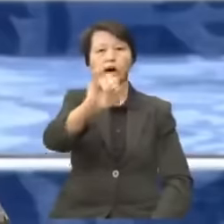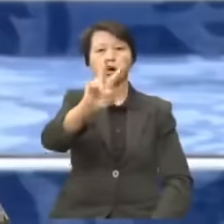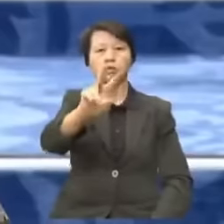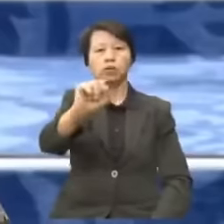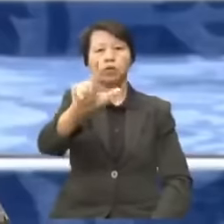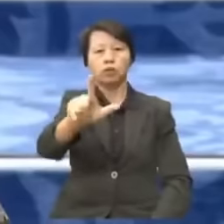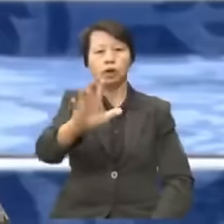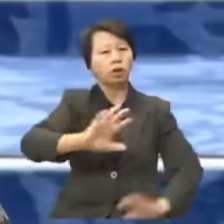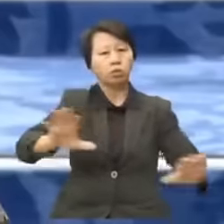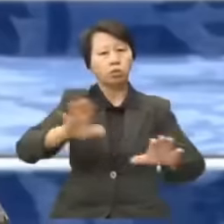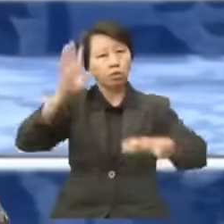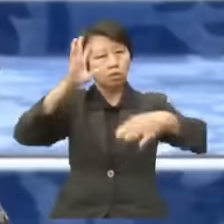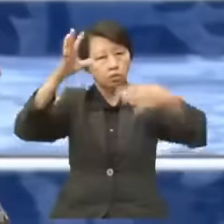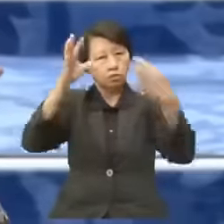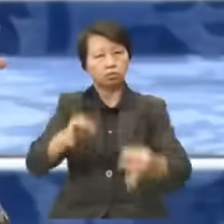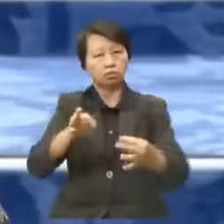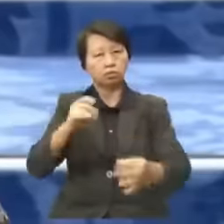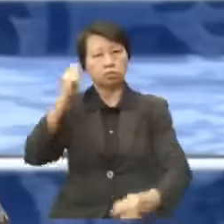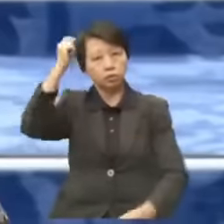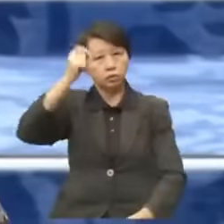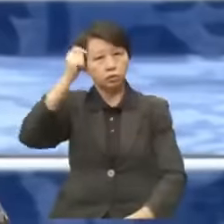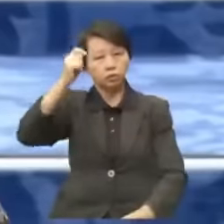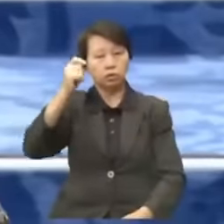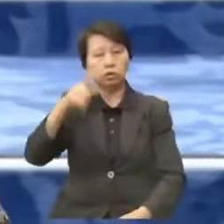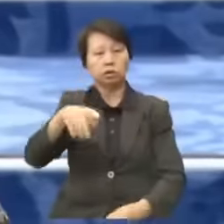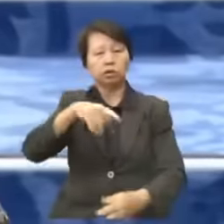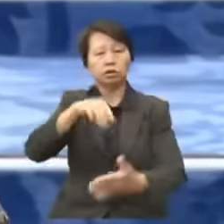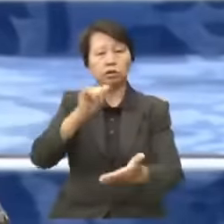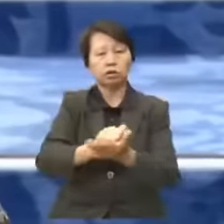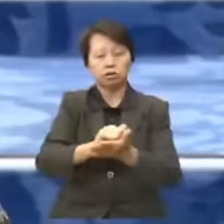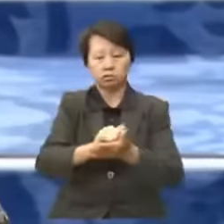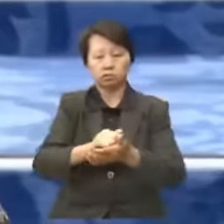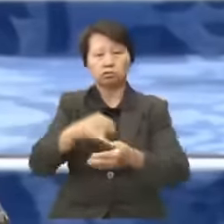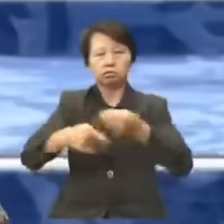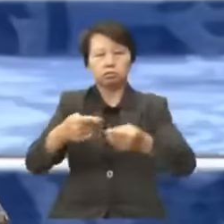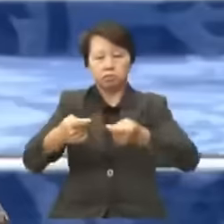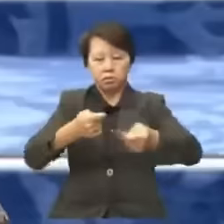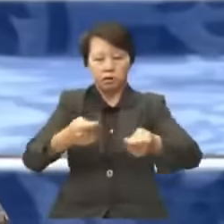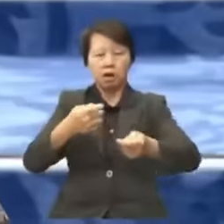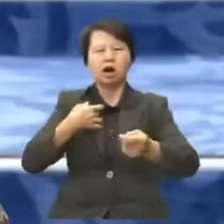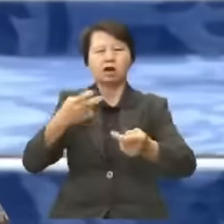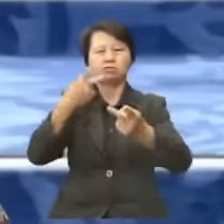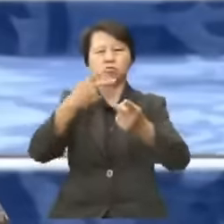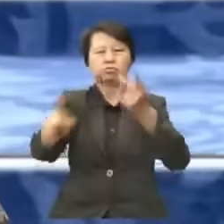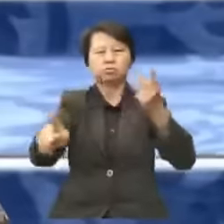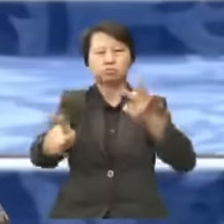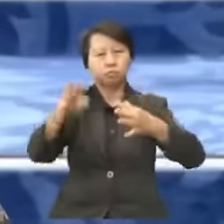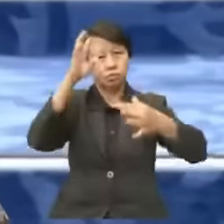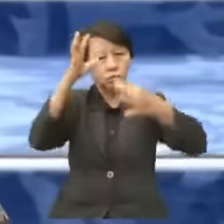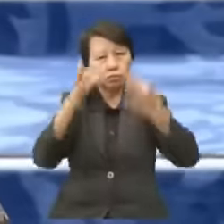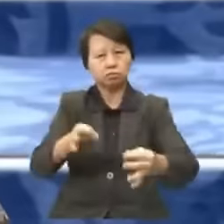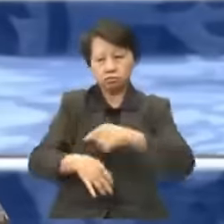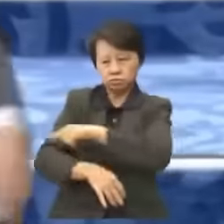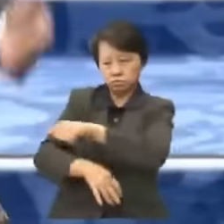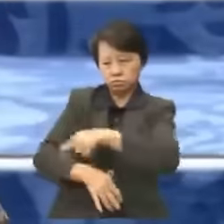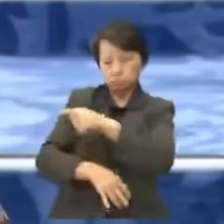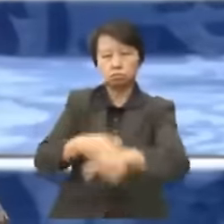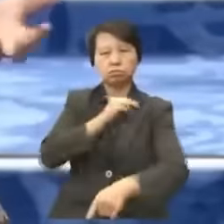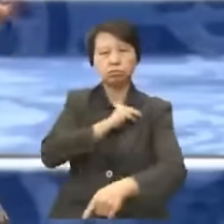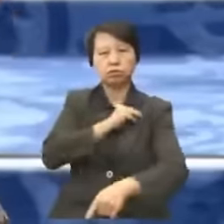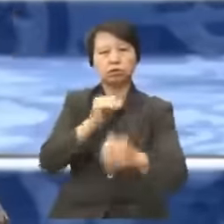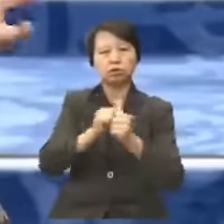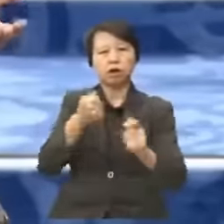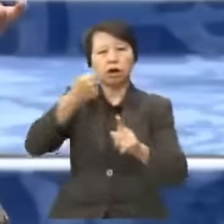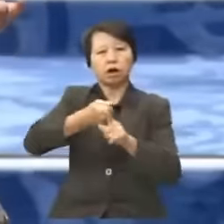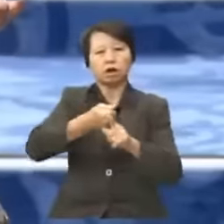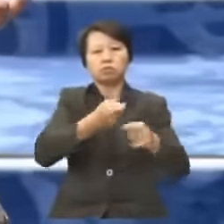dia bukan nak buat keputusan mengenai teologi isu ini isu administratif ada percanggahan antara keputusan jemaah menteri dengan